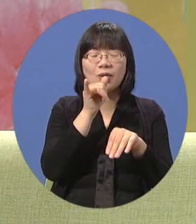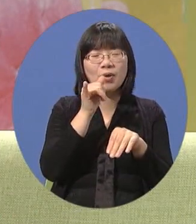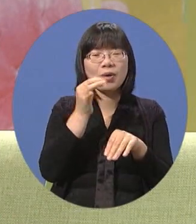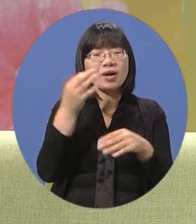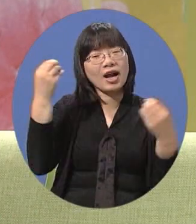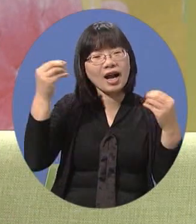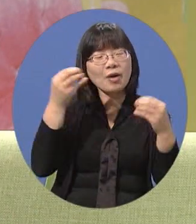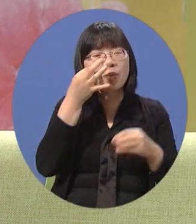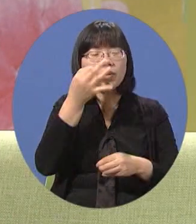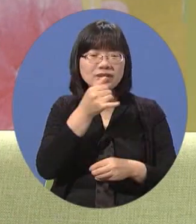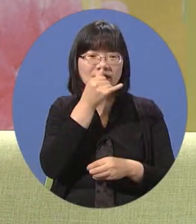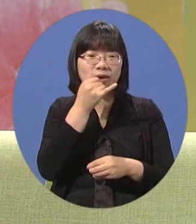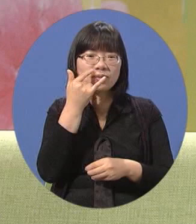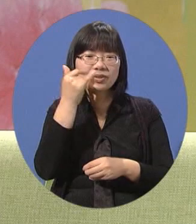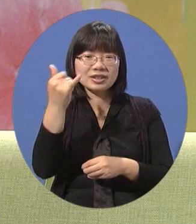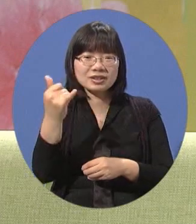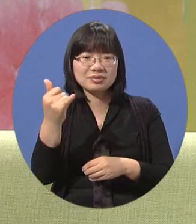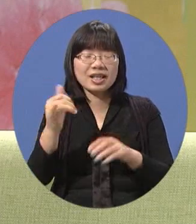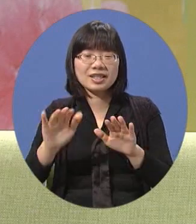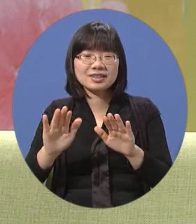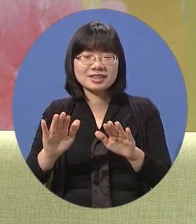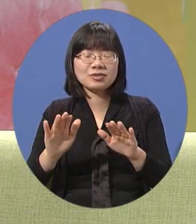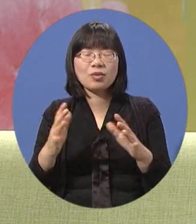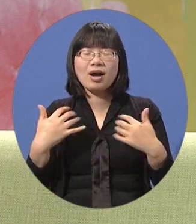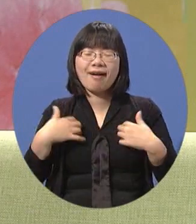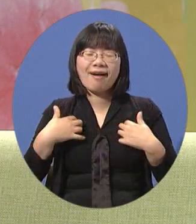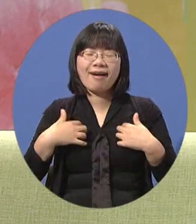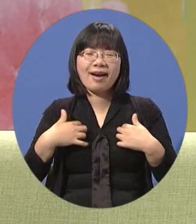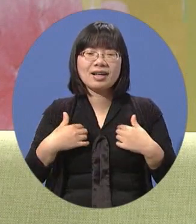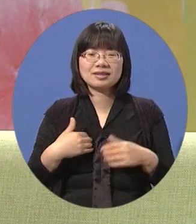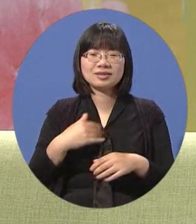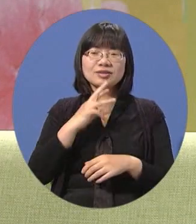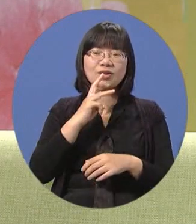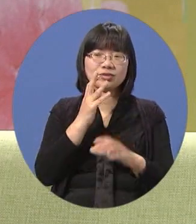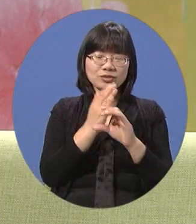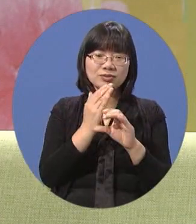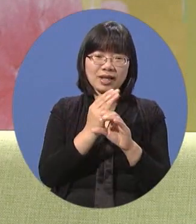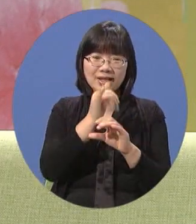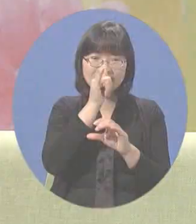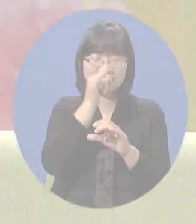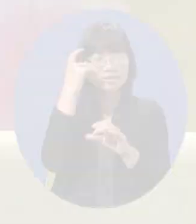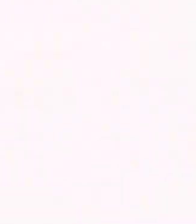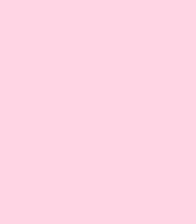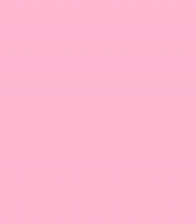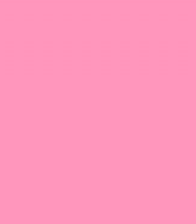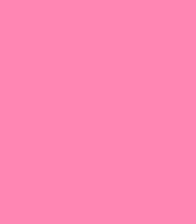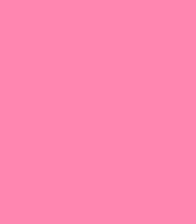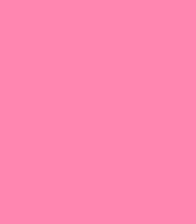주셨던 게 지금 30, 30대 중반이든 지금까지도 네. 생각이 나더라고요. 그래요. 네.